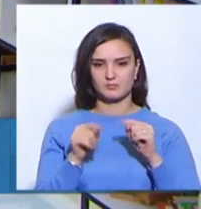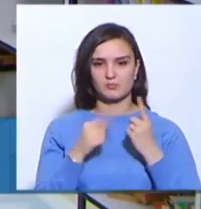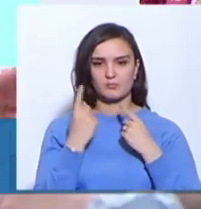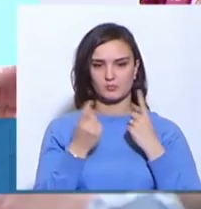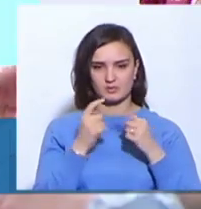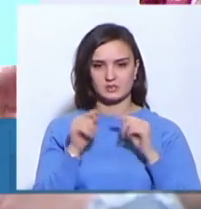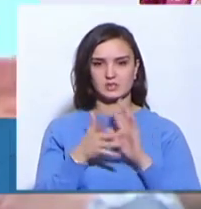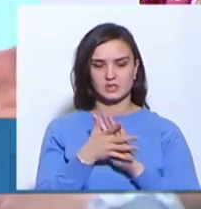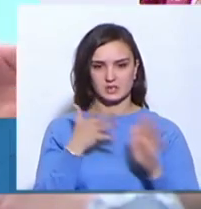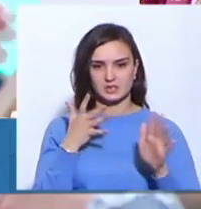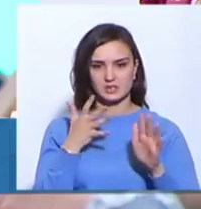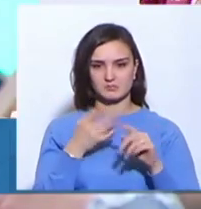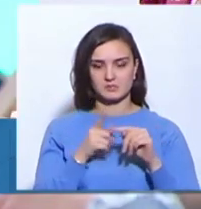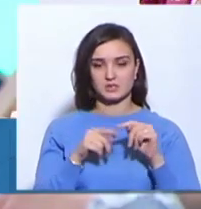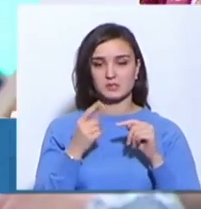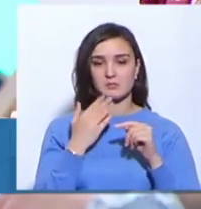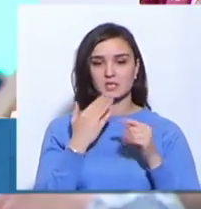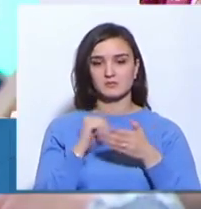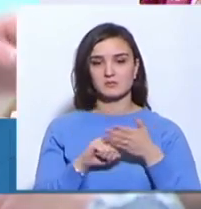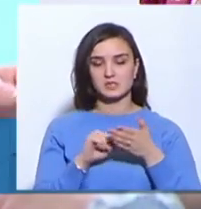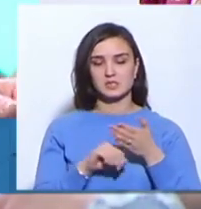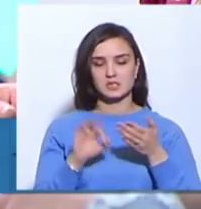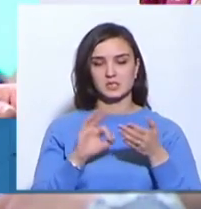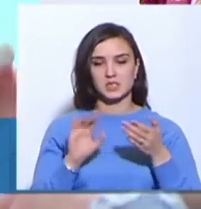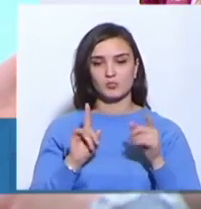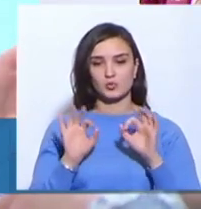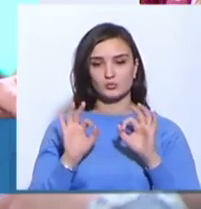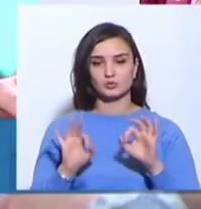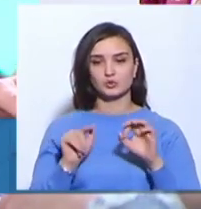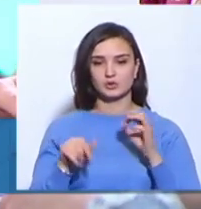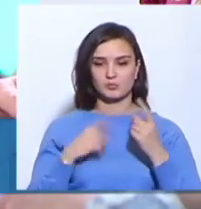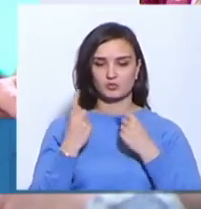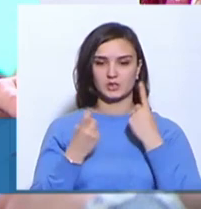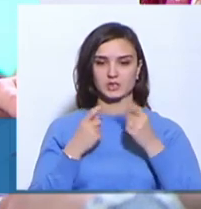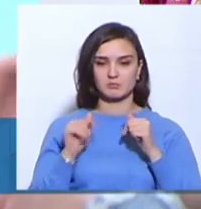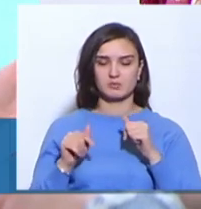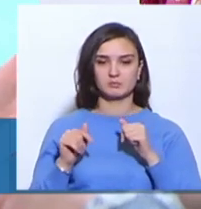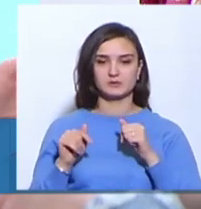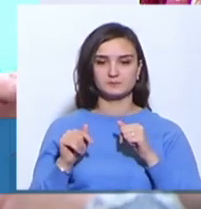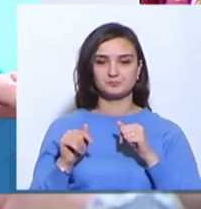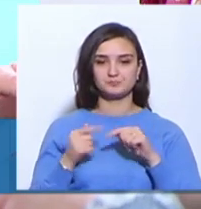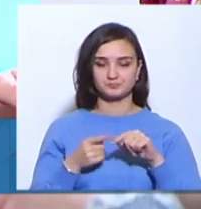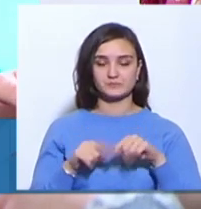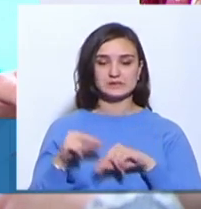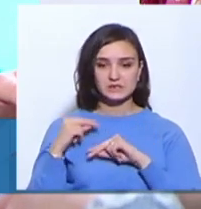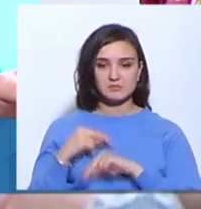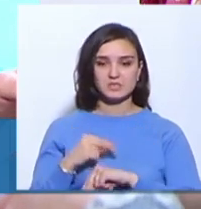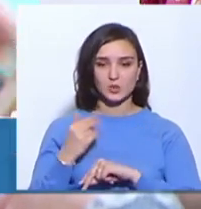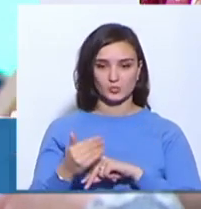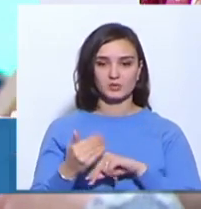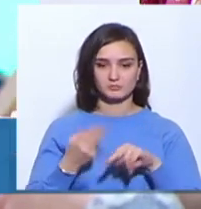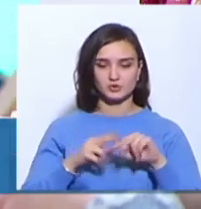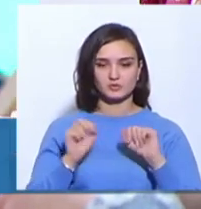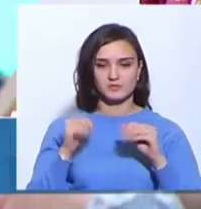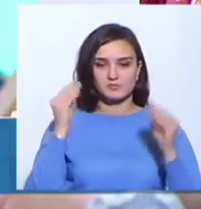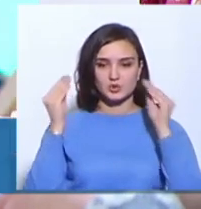მონაცემების გაანალიზება სიმარტივი მიზეზის გამო, რომ სწორედ ამ მონაცემების დამსახურებით შეიძლება